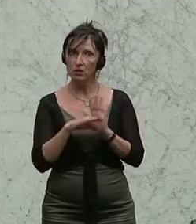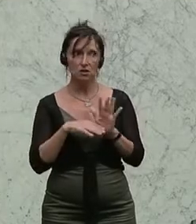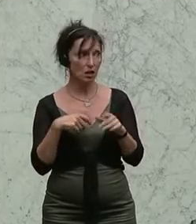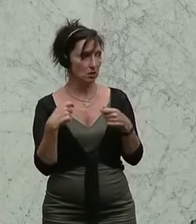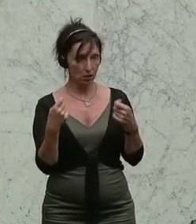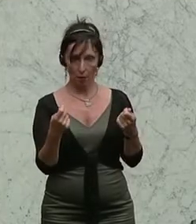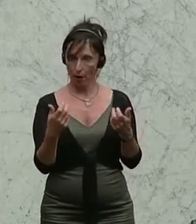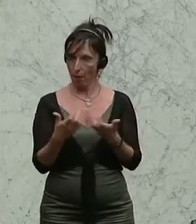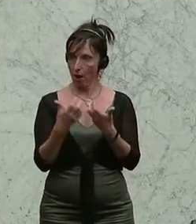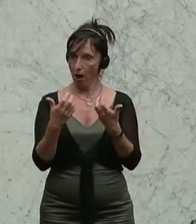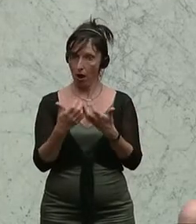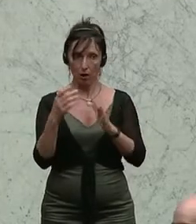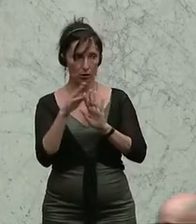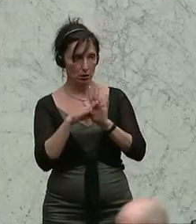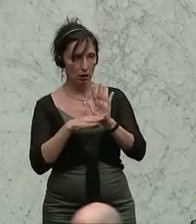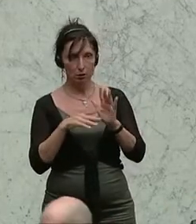denjenigen Menschen